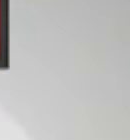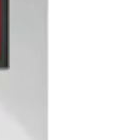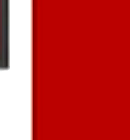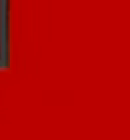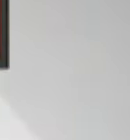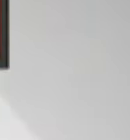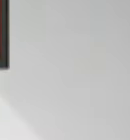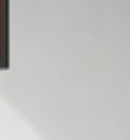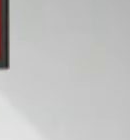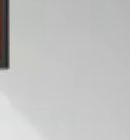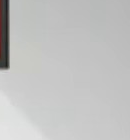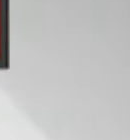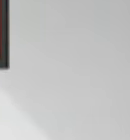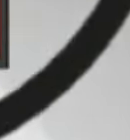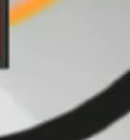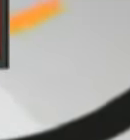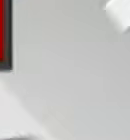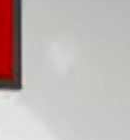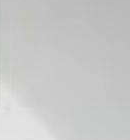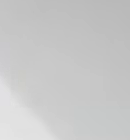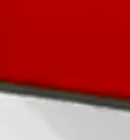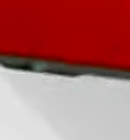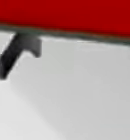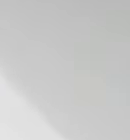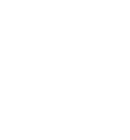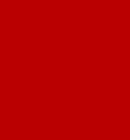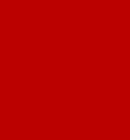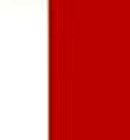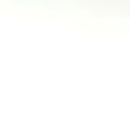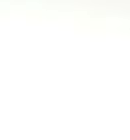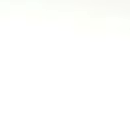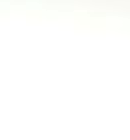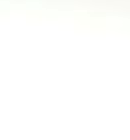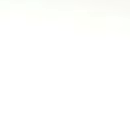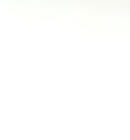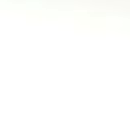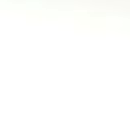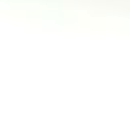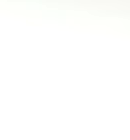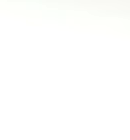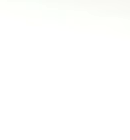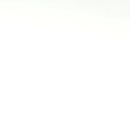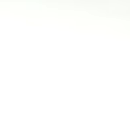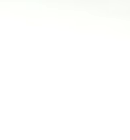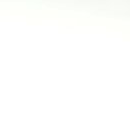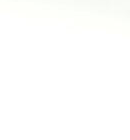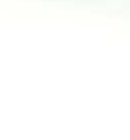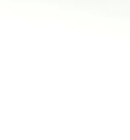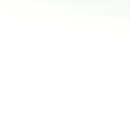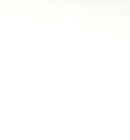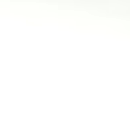Do you have a new story to share with KBC? Get in touch swiftly on email